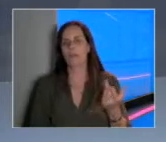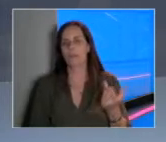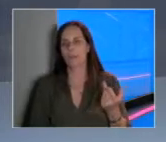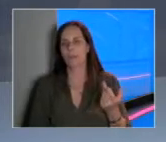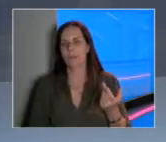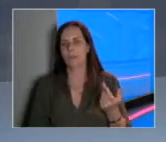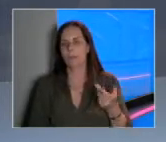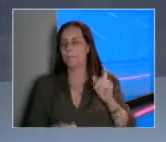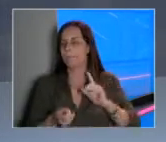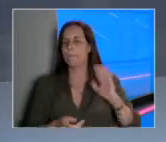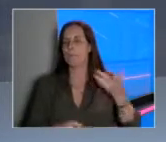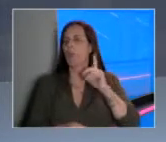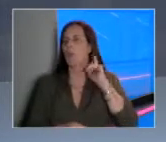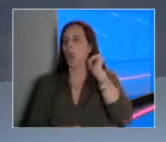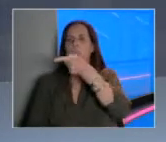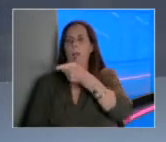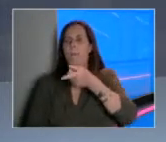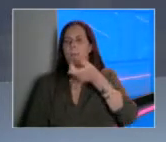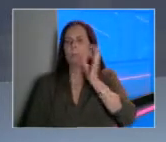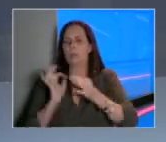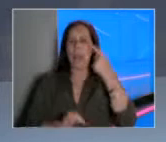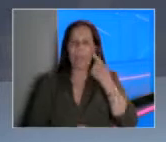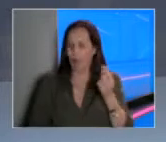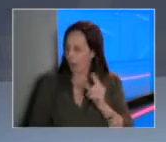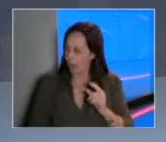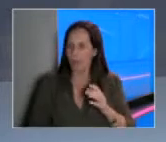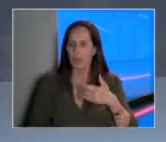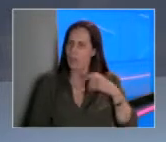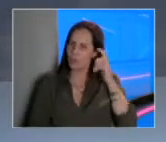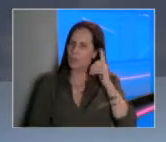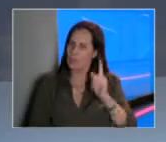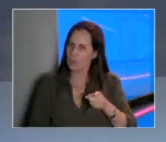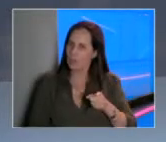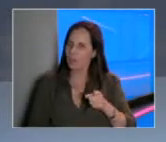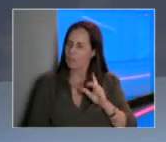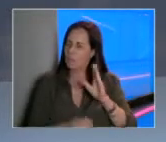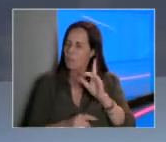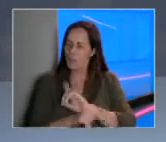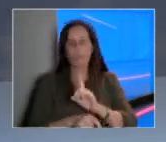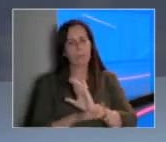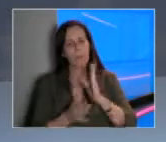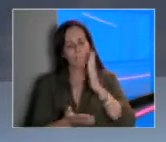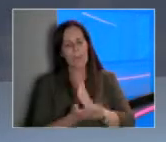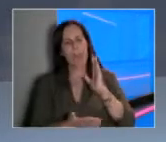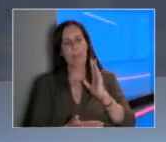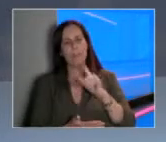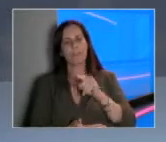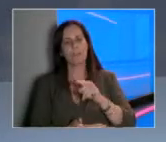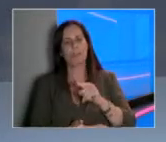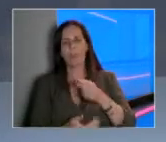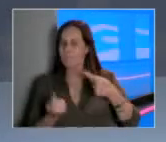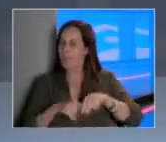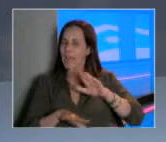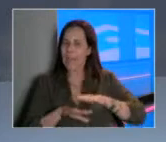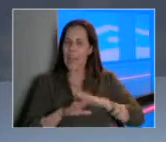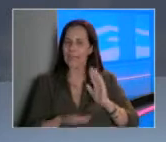של מיד רצים לבית משפט, לפלילי וכן הלאה. אני חושבת שצריכה להיות תחנת ביניים. ותחנת הביניים הזאת יכולה להיות